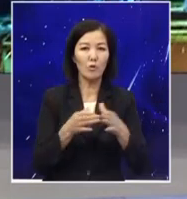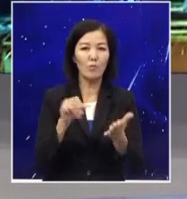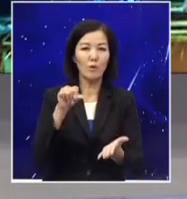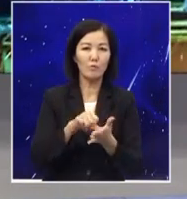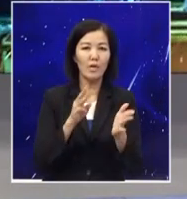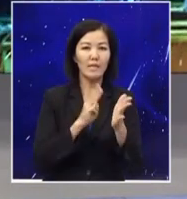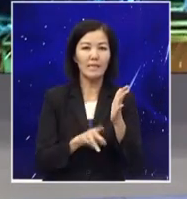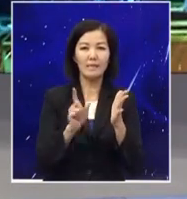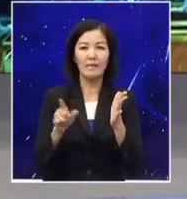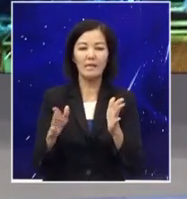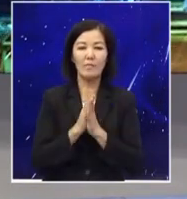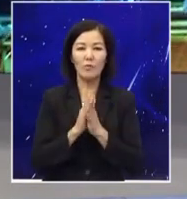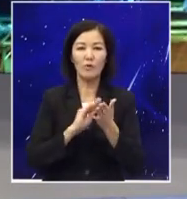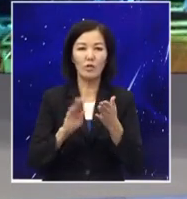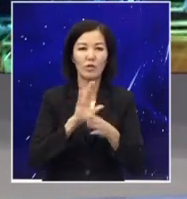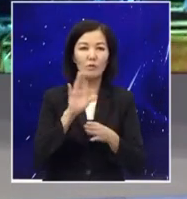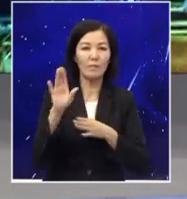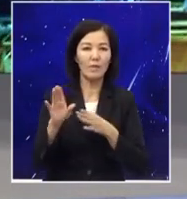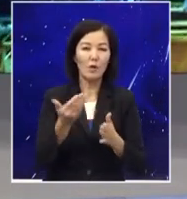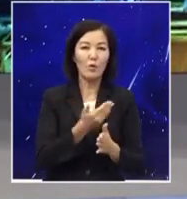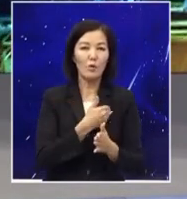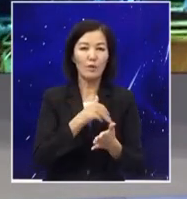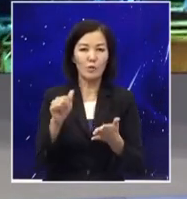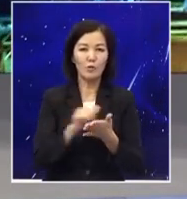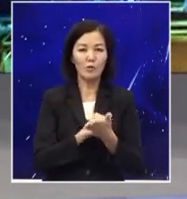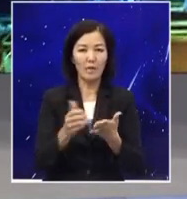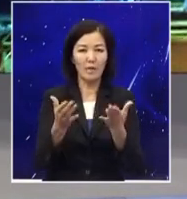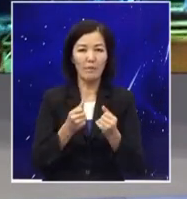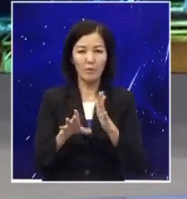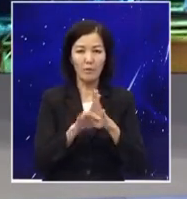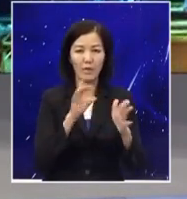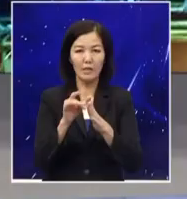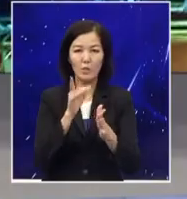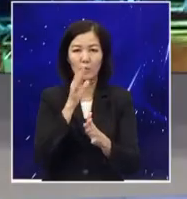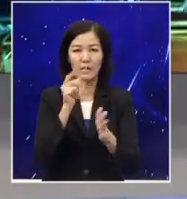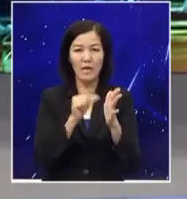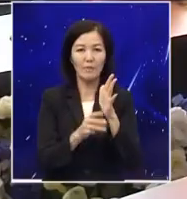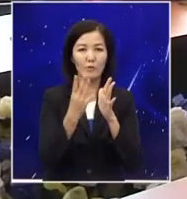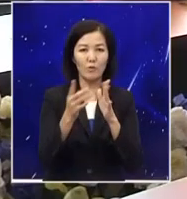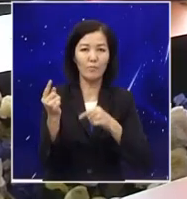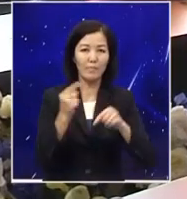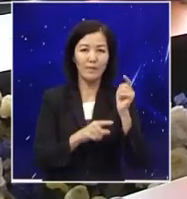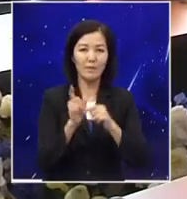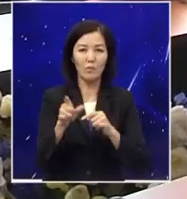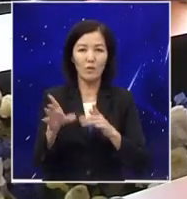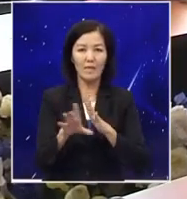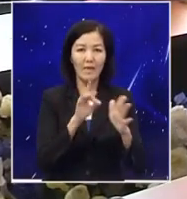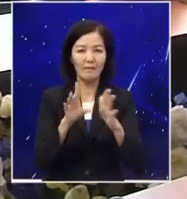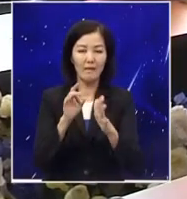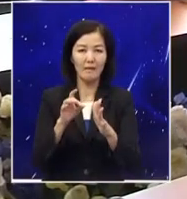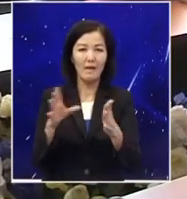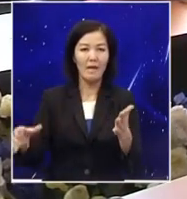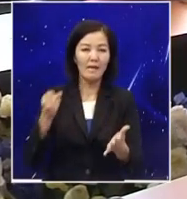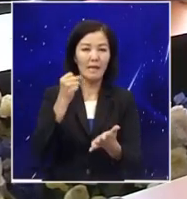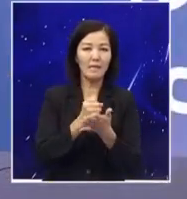мүшелікке 80-нен аса адам өтініш берген. Үміткерлердің құжатын қабылдау мен іріктеу кезеңінен 64 бизнес өкілі өткен. Кандидаттарға